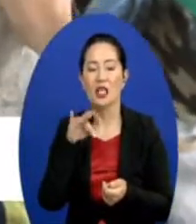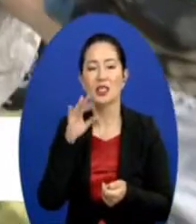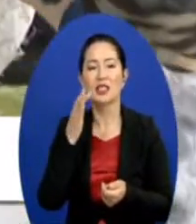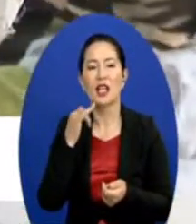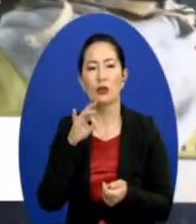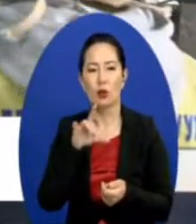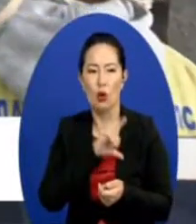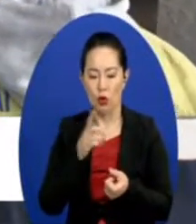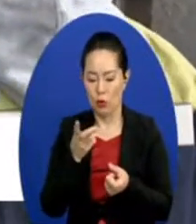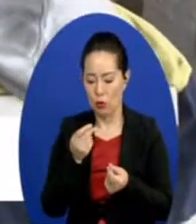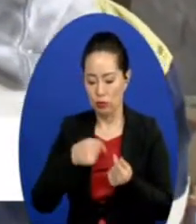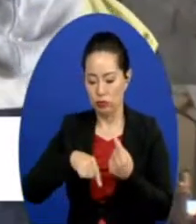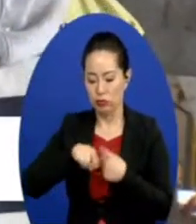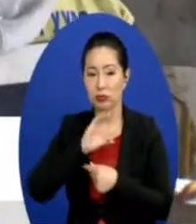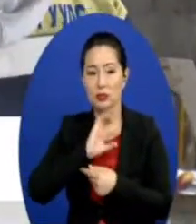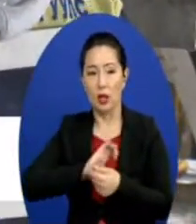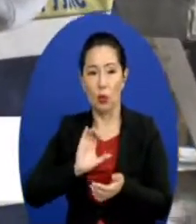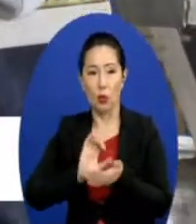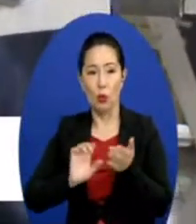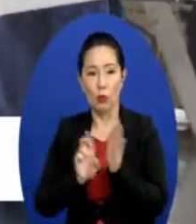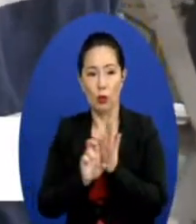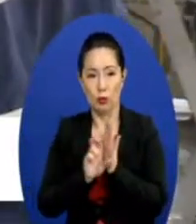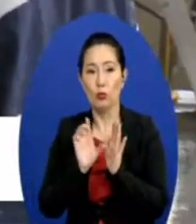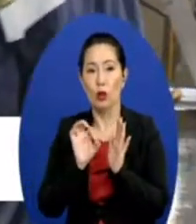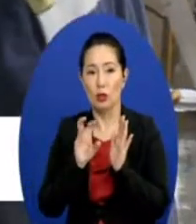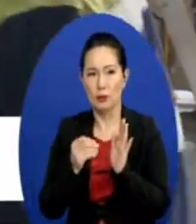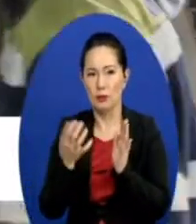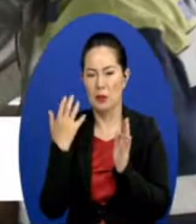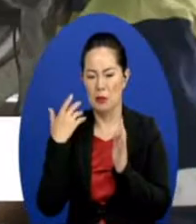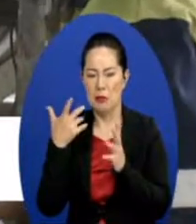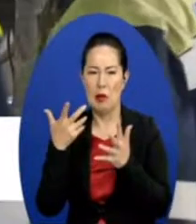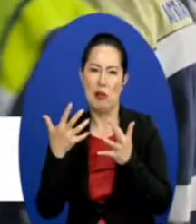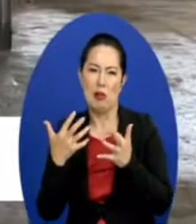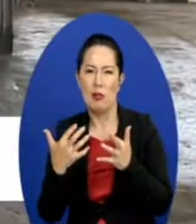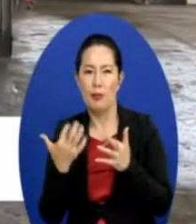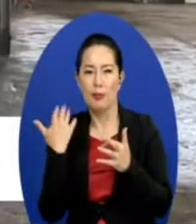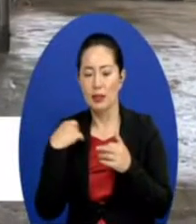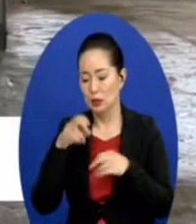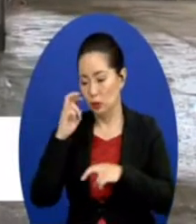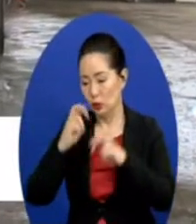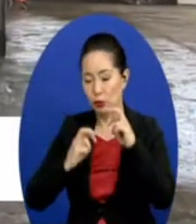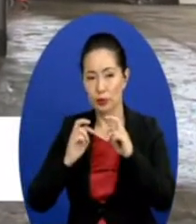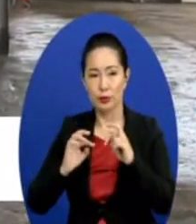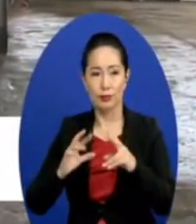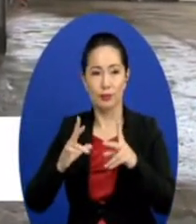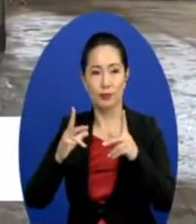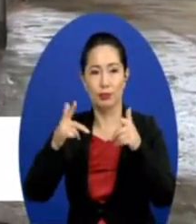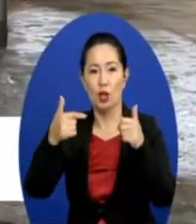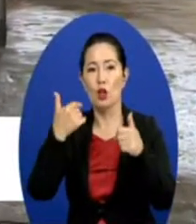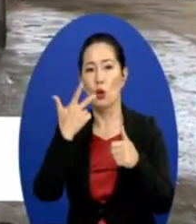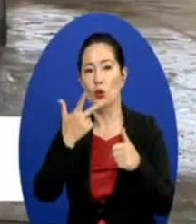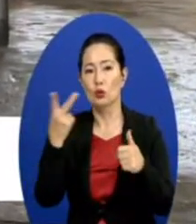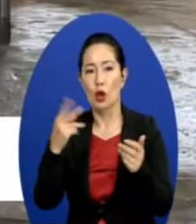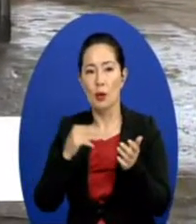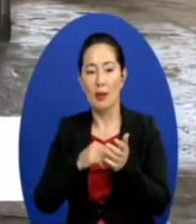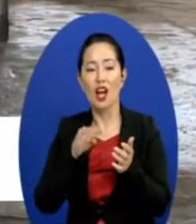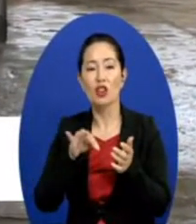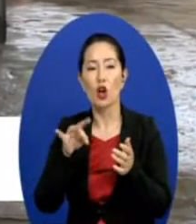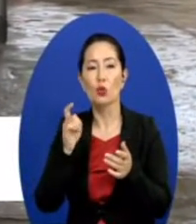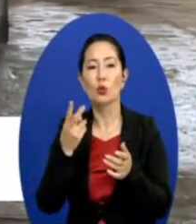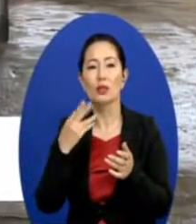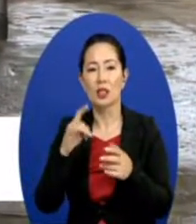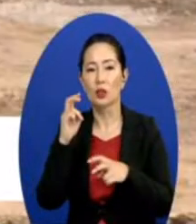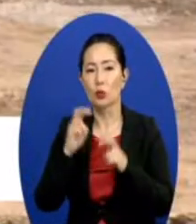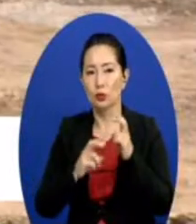компани өөрийгөө санхүүжүүлэх хэмжээнд хүрчээ. Хэдхэн сарын өмнө балгал шахуу байсан баяжуулах үйлдвэрэхэд 32 мянган тонн хөдөр олсруулаад